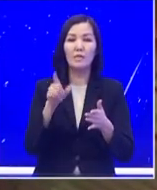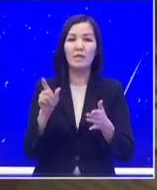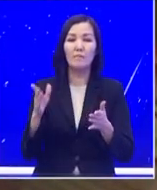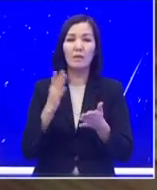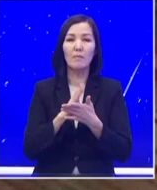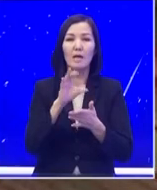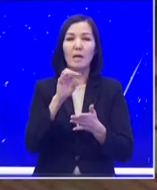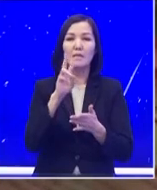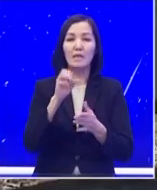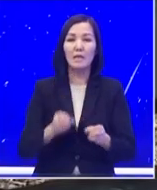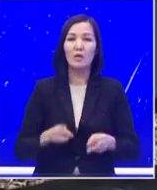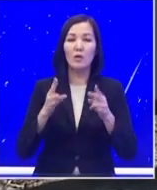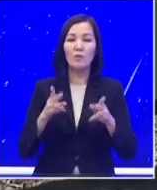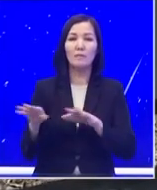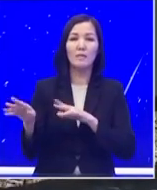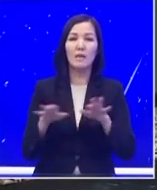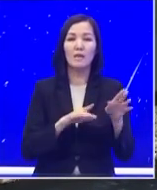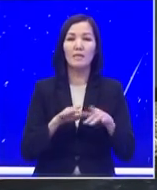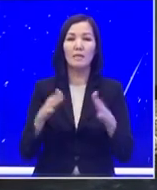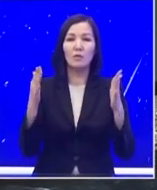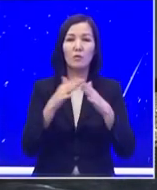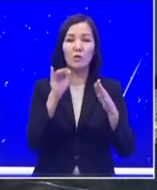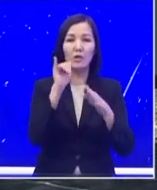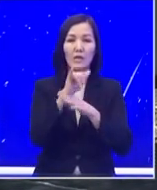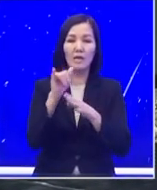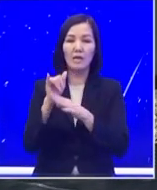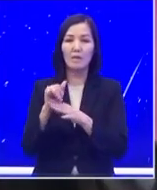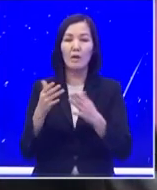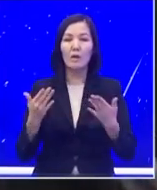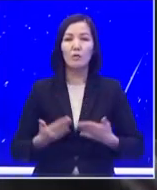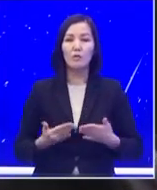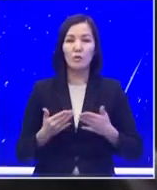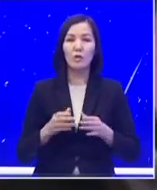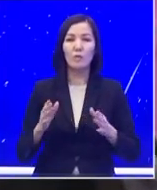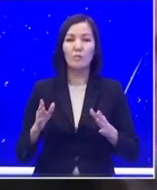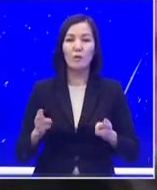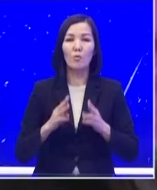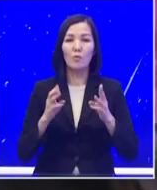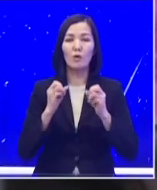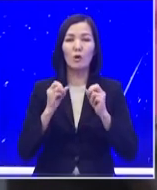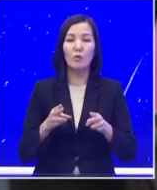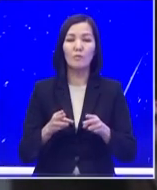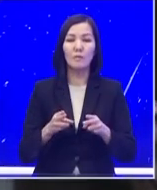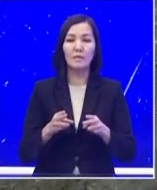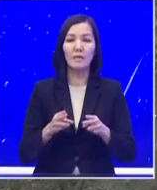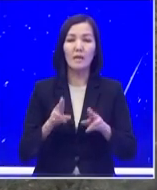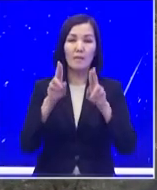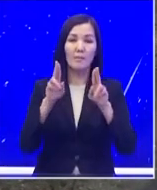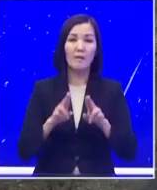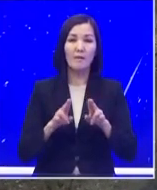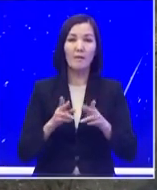Сарқанда қауіпсіздік әріге акциясы аясында үйлерді аралап, ондағы тұрғындарға өрт қауіпсіздік ережелері мен талаптарын